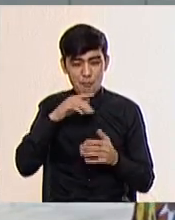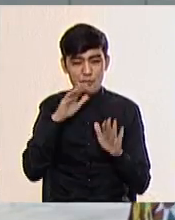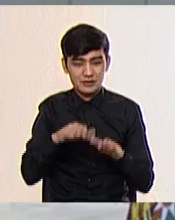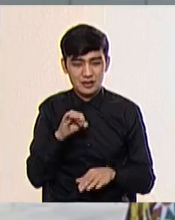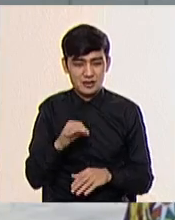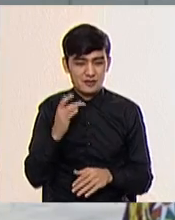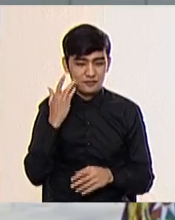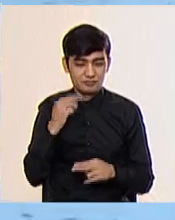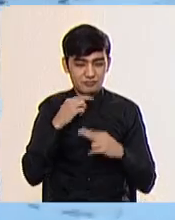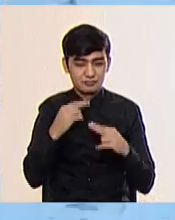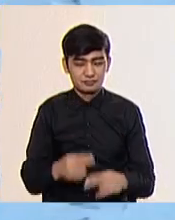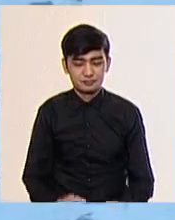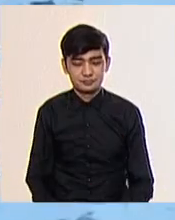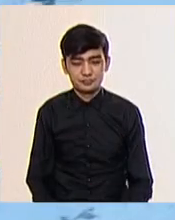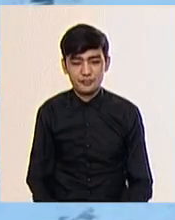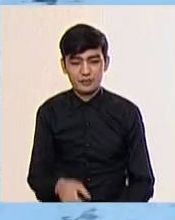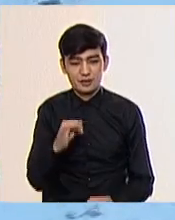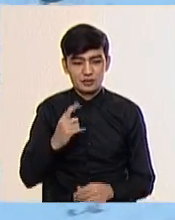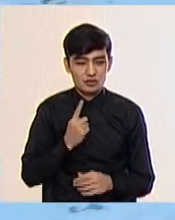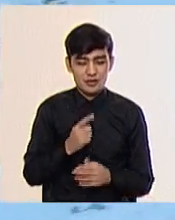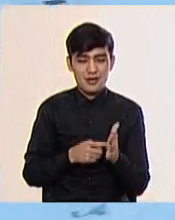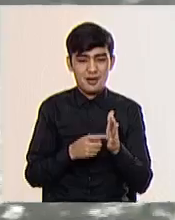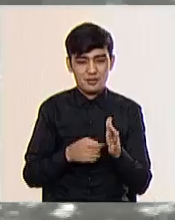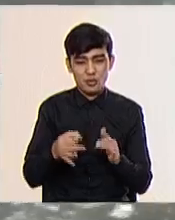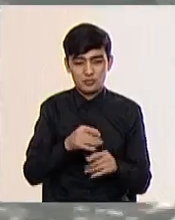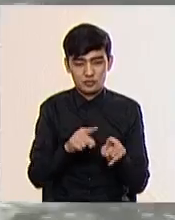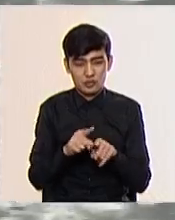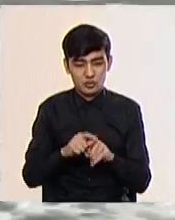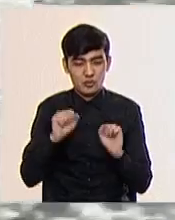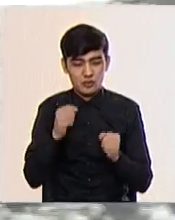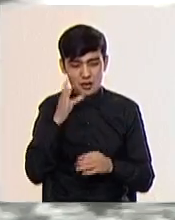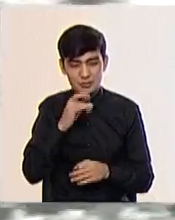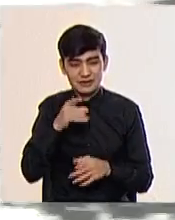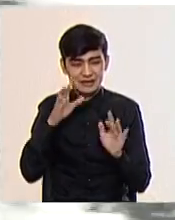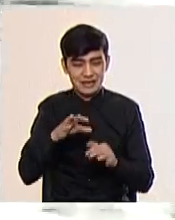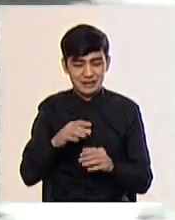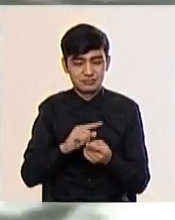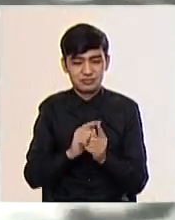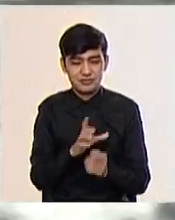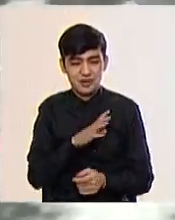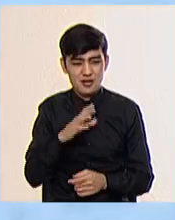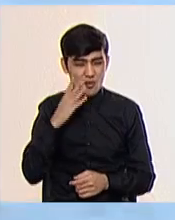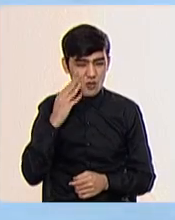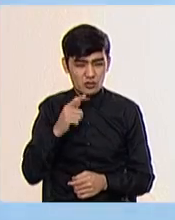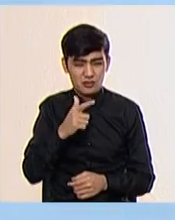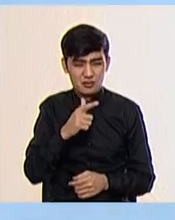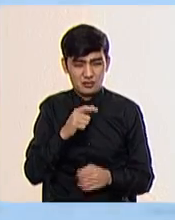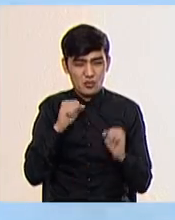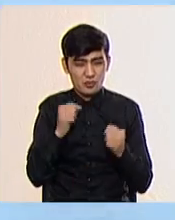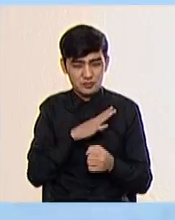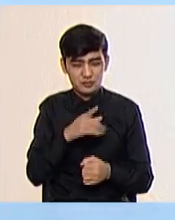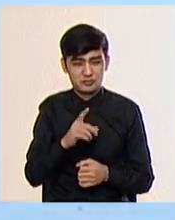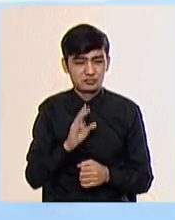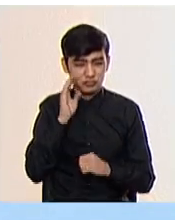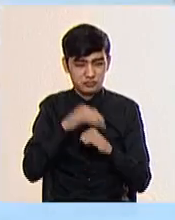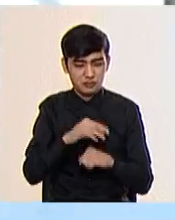осторожными. Ждут непогоду и в Карагандинской области. Там снегопад придет на смену гололедице. Уже сутки травматологи